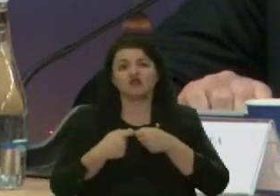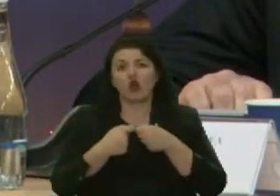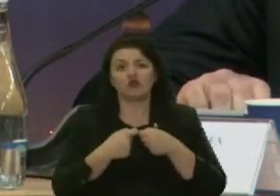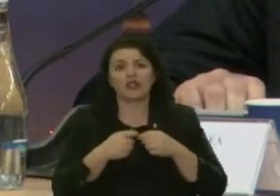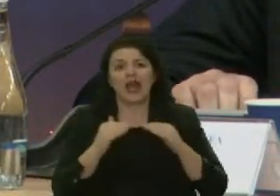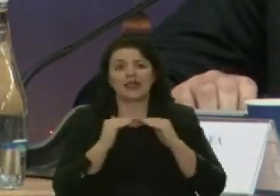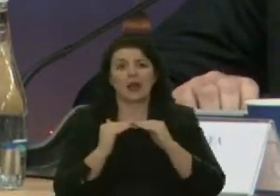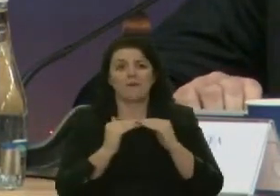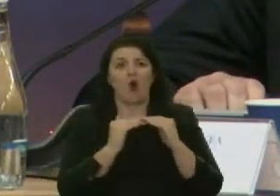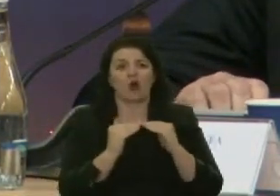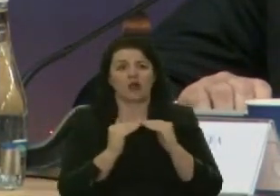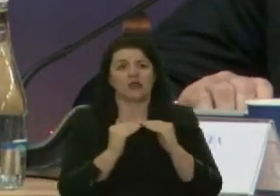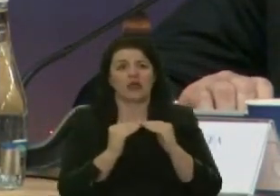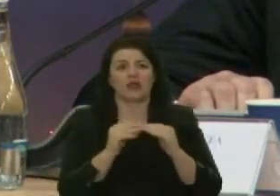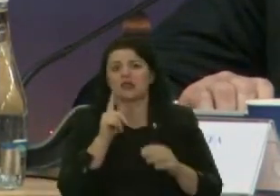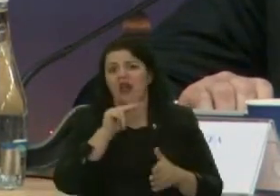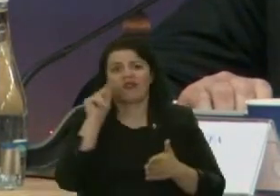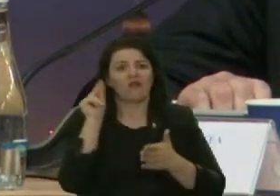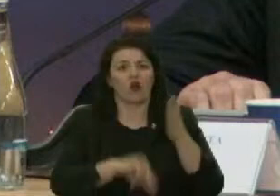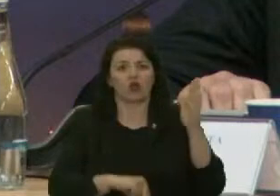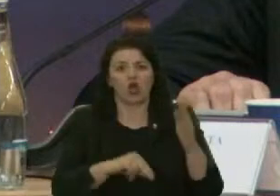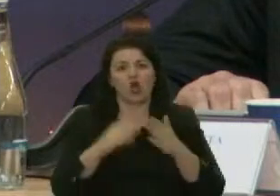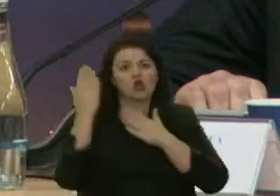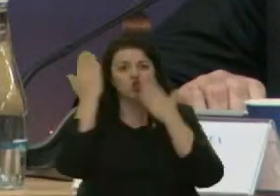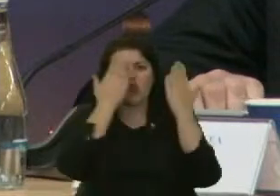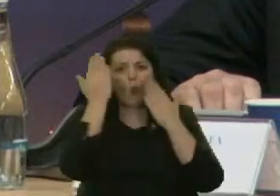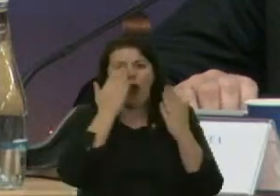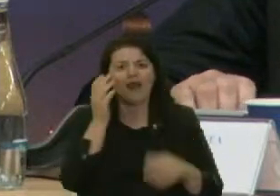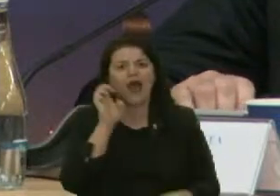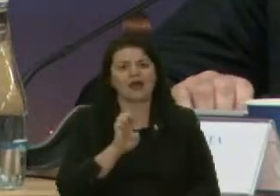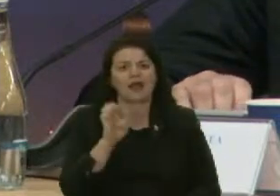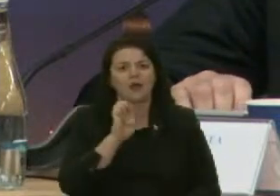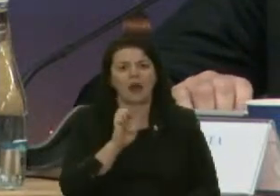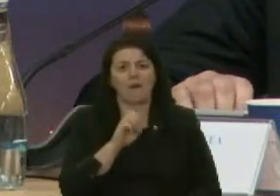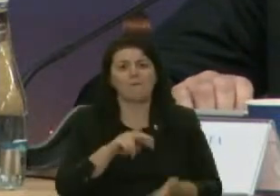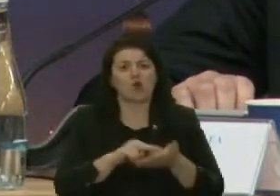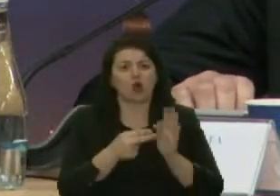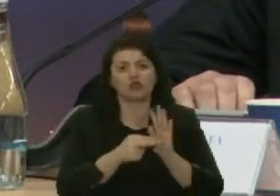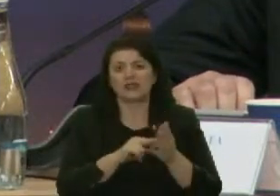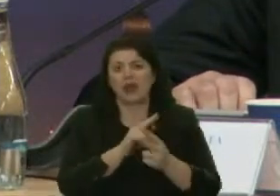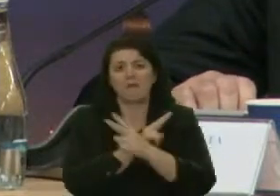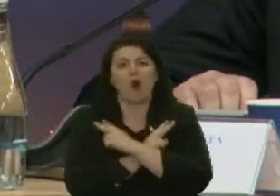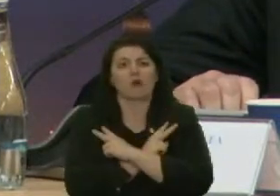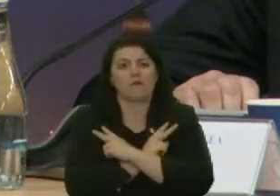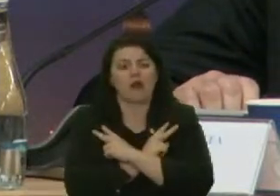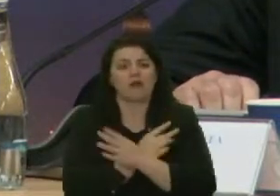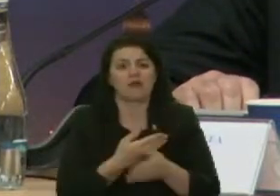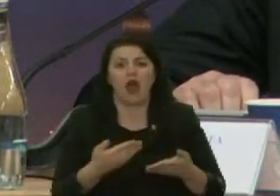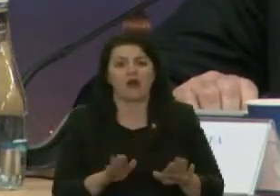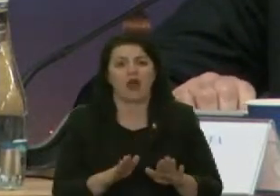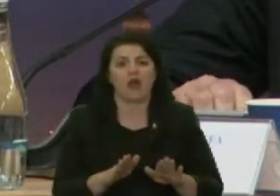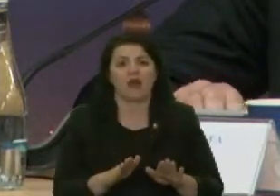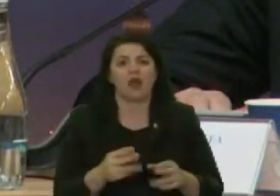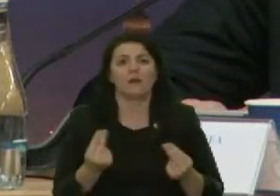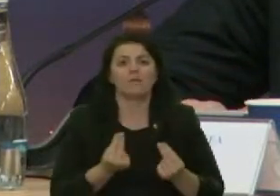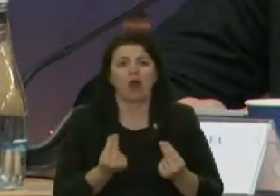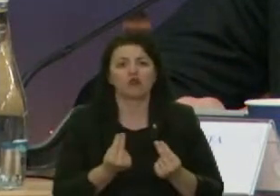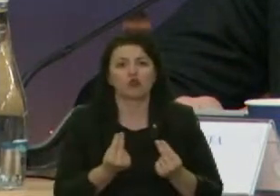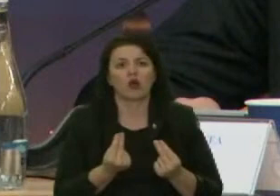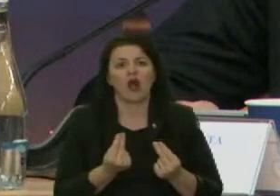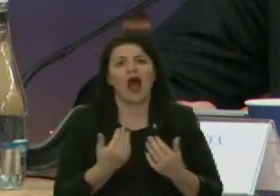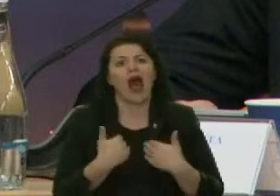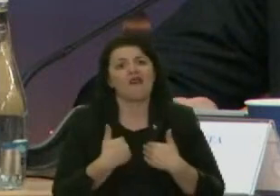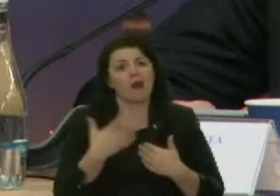democratică n avem voie să vorbim despre școala ardeleană ca un proces de jelanie și înmormântare pentru că